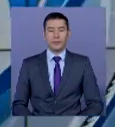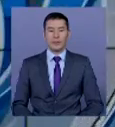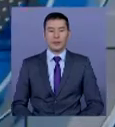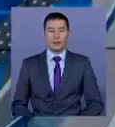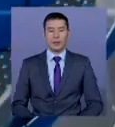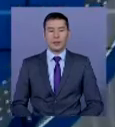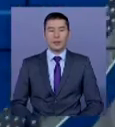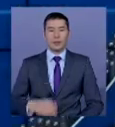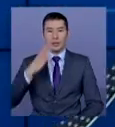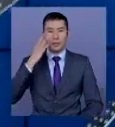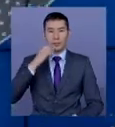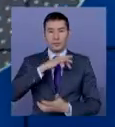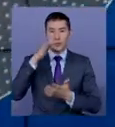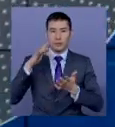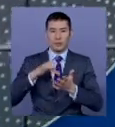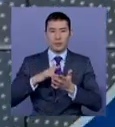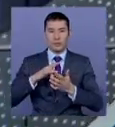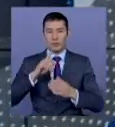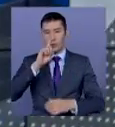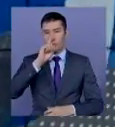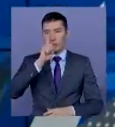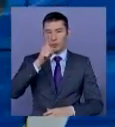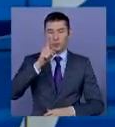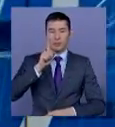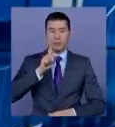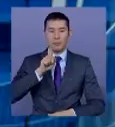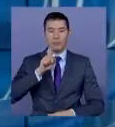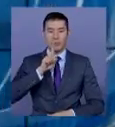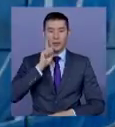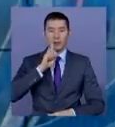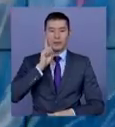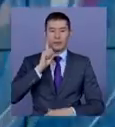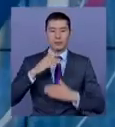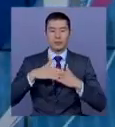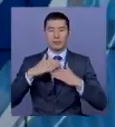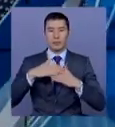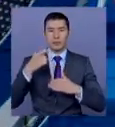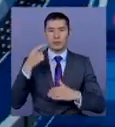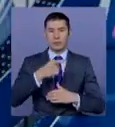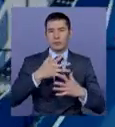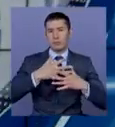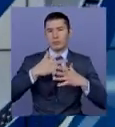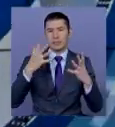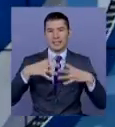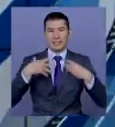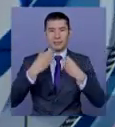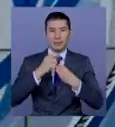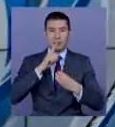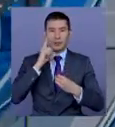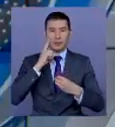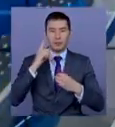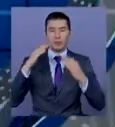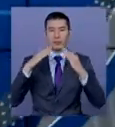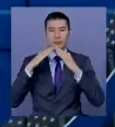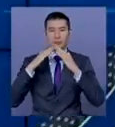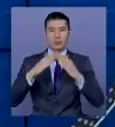Алматыда жастар жылы аясында 1000-нан астам жұмыс істейтін жас баспаналы болды. Ал 15000-ға жуық азамат жұмыспен